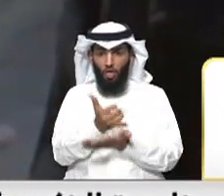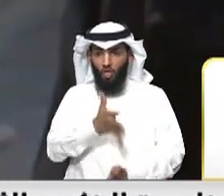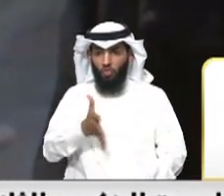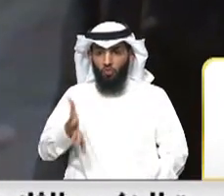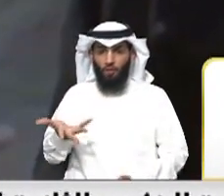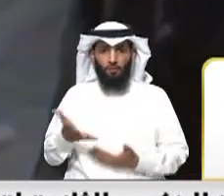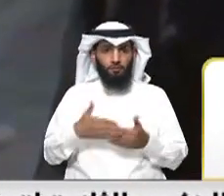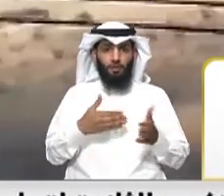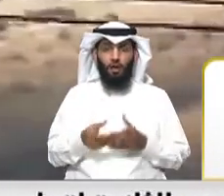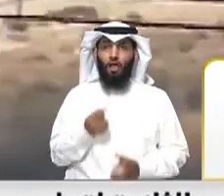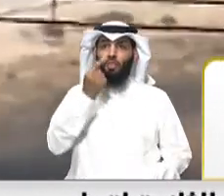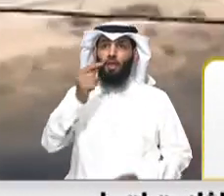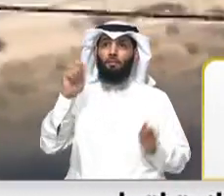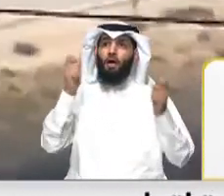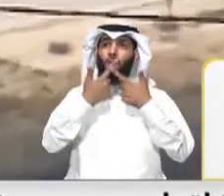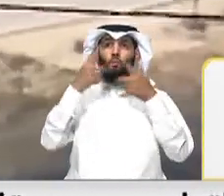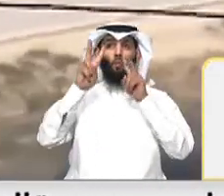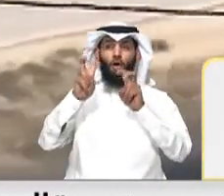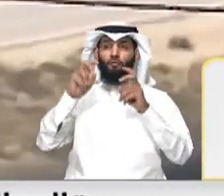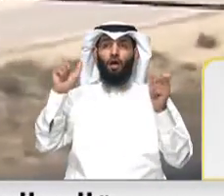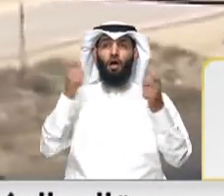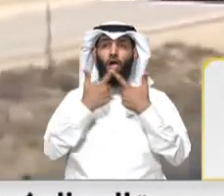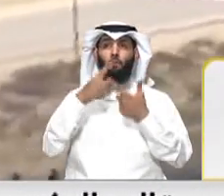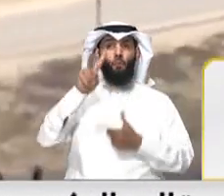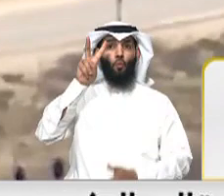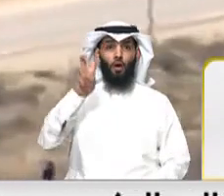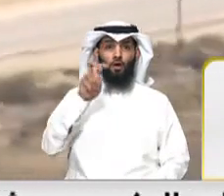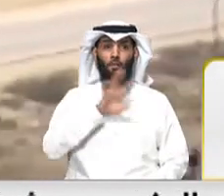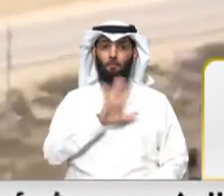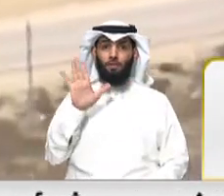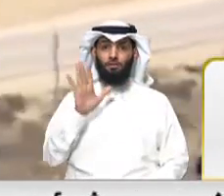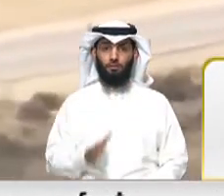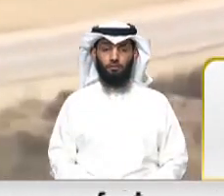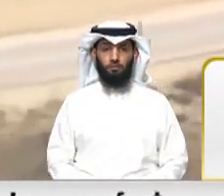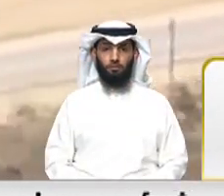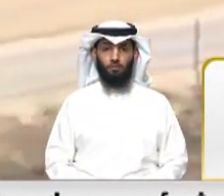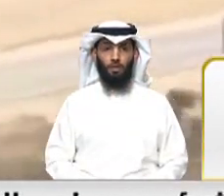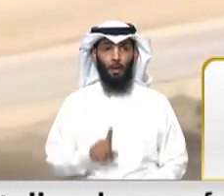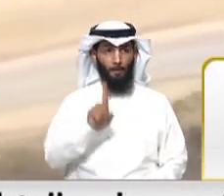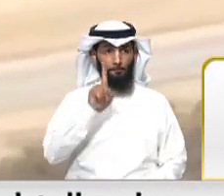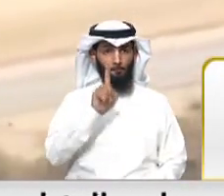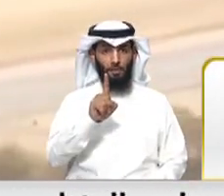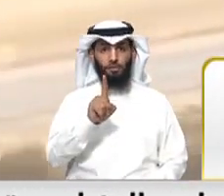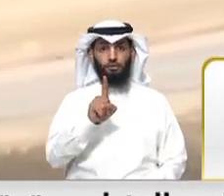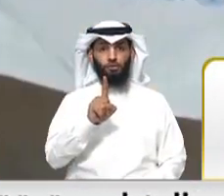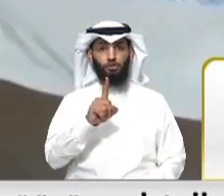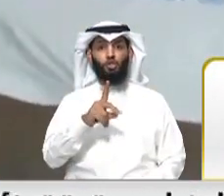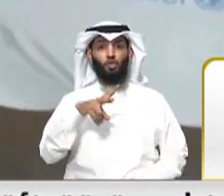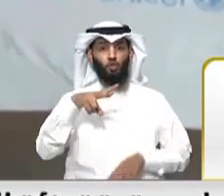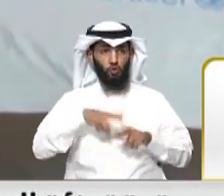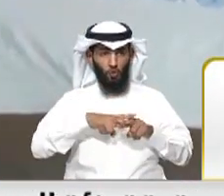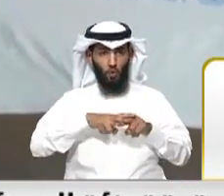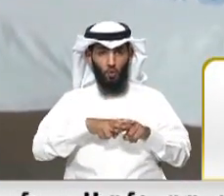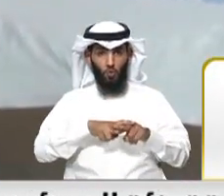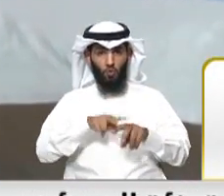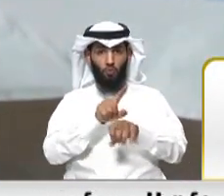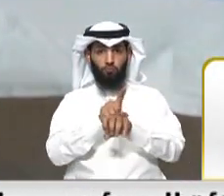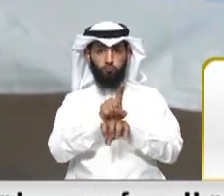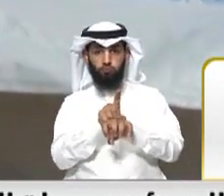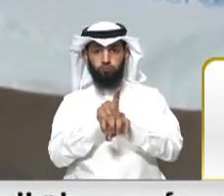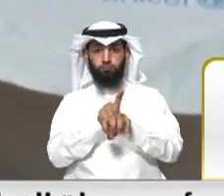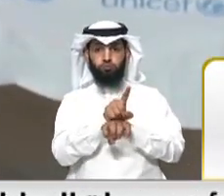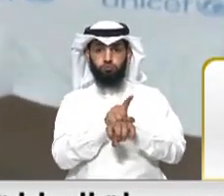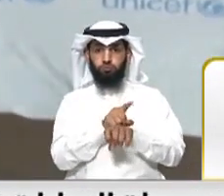وقف اطلاق نار كامل. ووسط ذلك واصلت المدفعية الإسرائيلية قصف مراكز